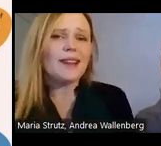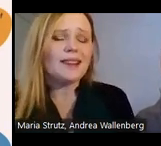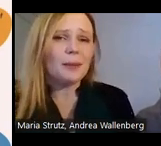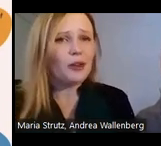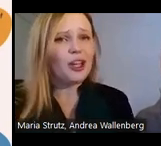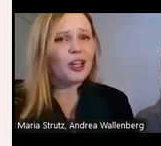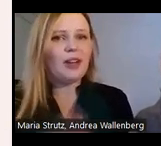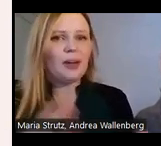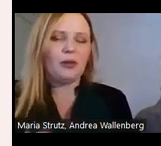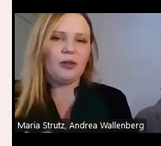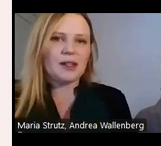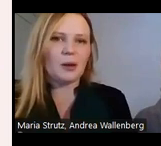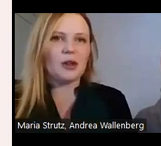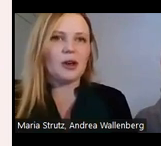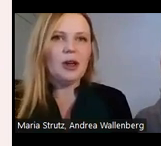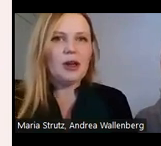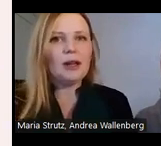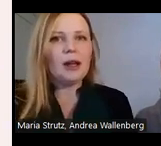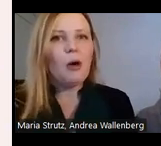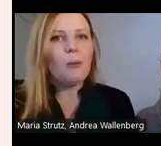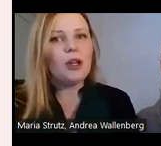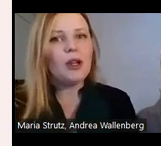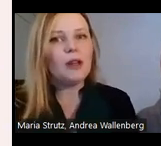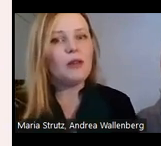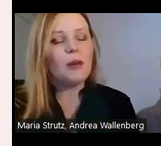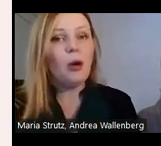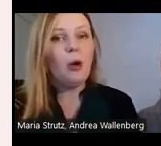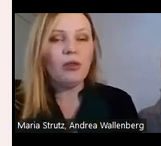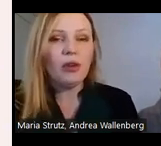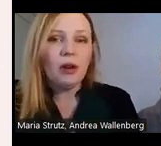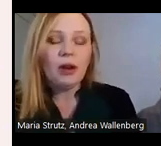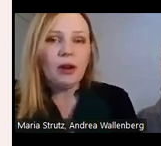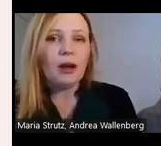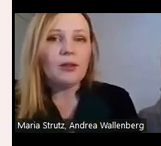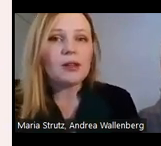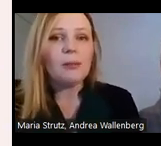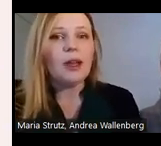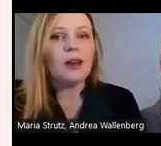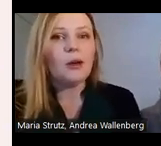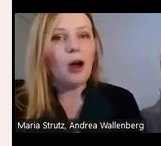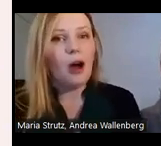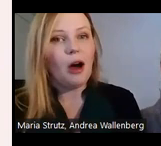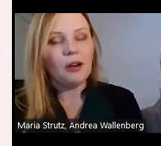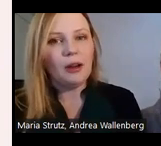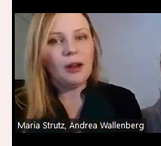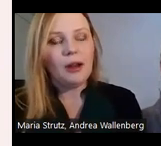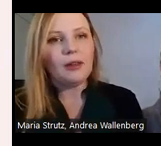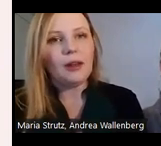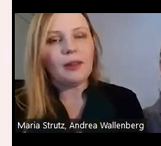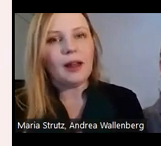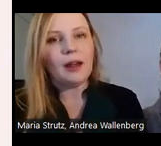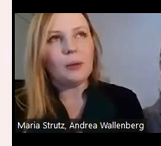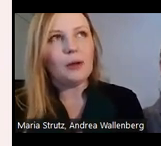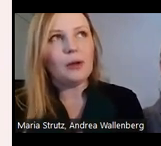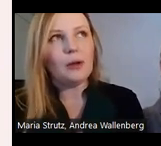vad jag har hittat. Men jag tycker den är väldigt bra för att visa också vilka kommunikativa behov vi som människor har. Att